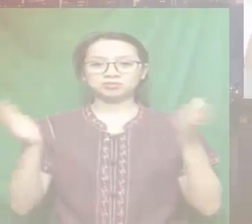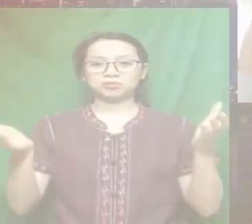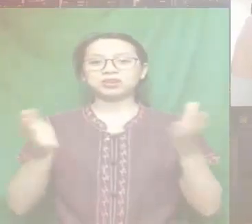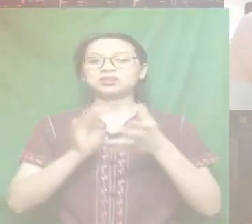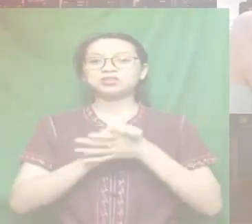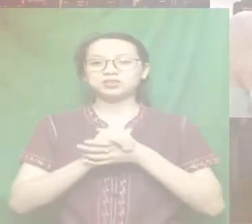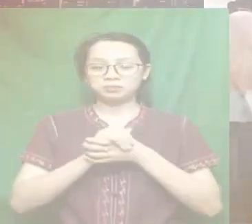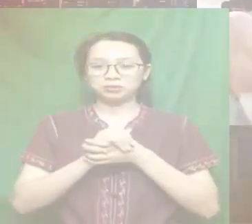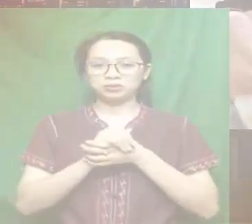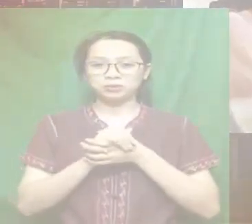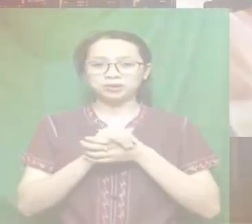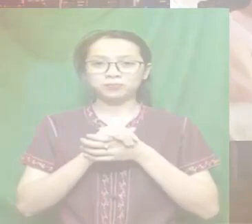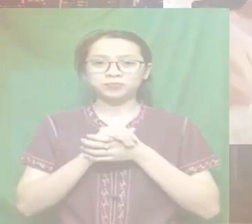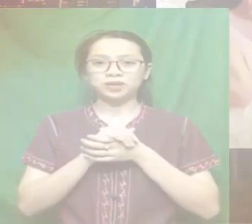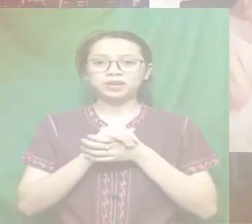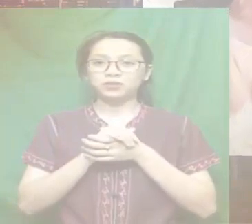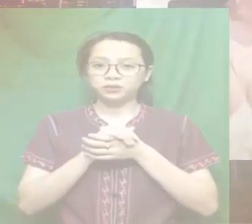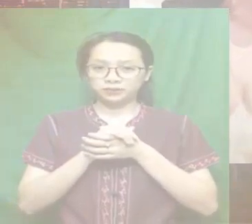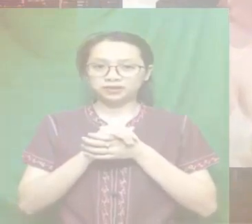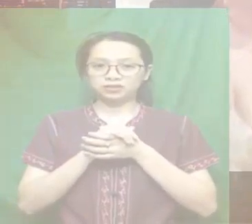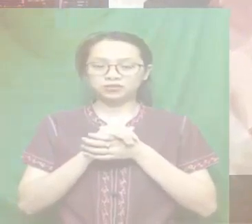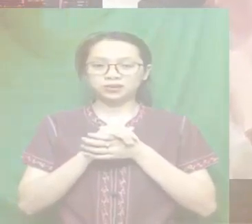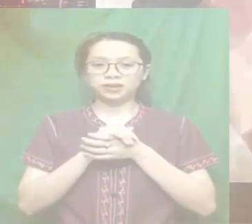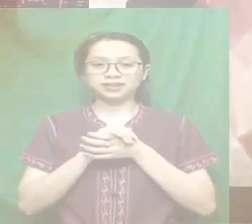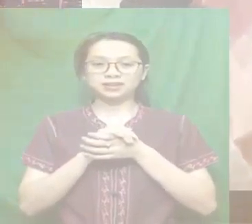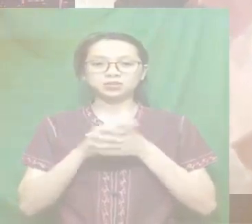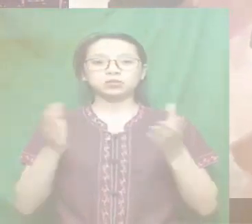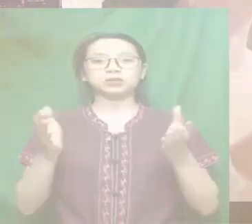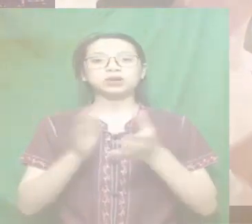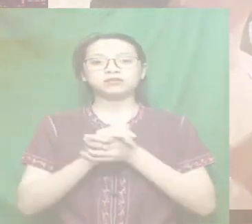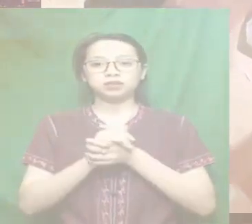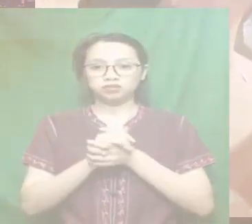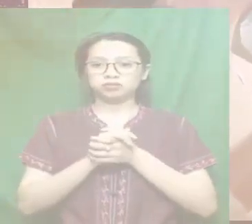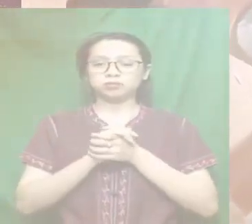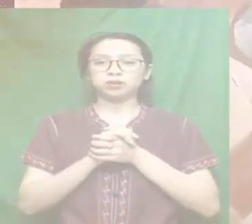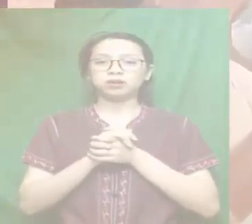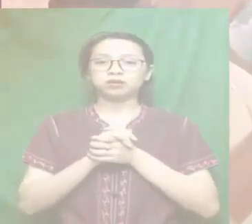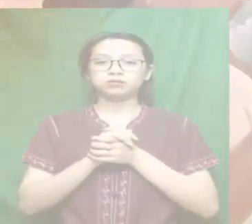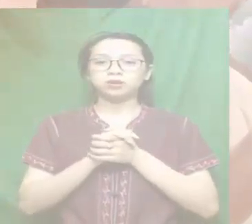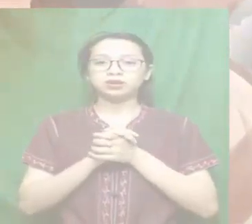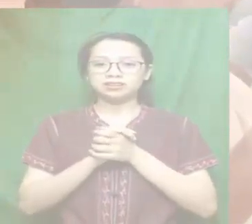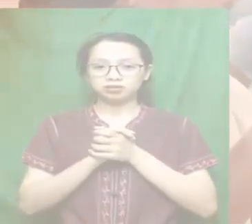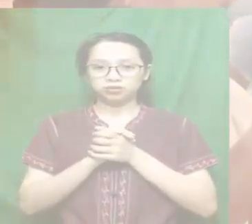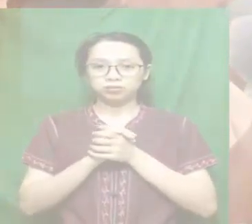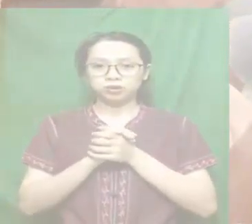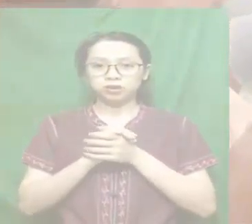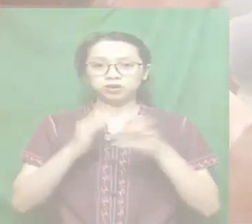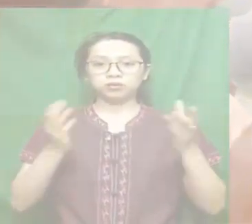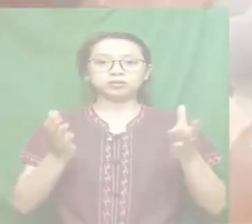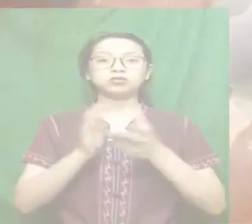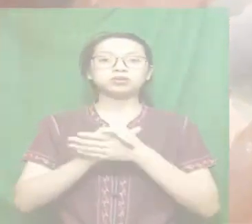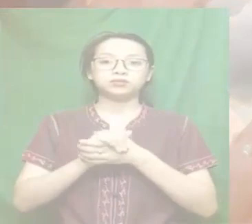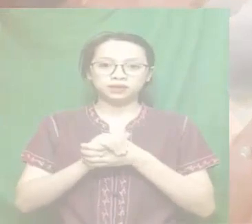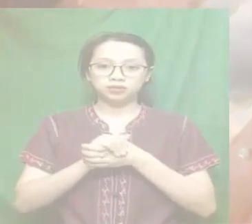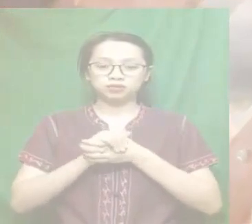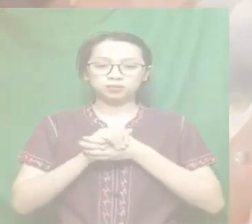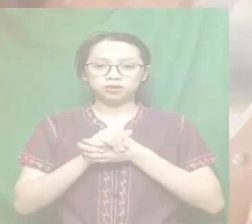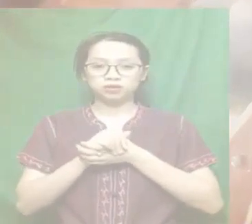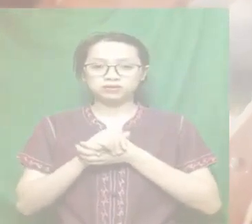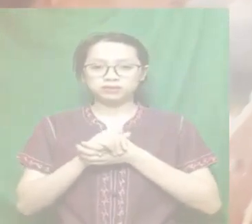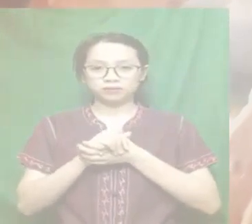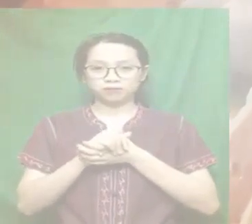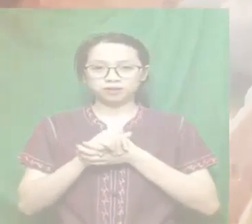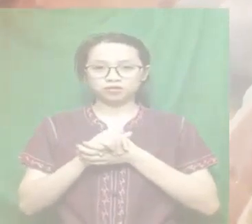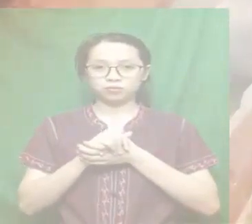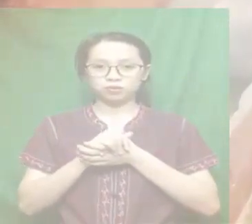viser Brash et Sassy sera-t-il payant ou contre-productif? Nous vous tiendrons au courant au fur et à mesure que d'autres détails hier